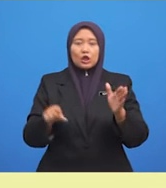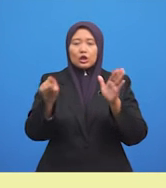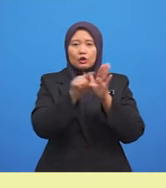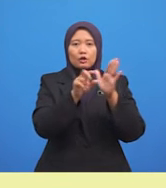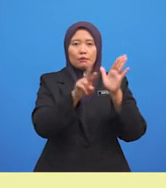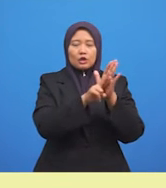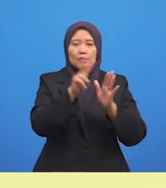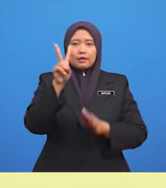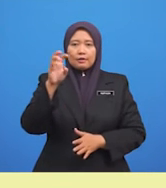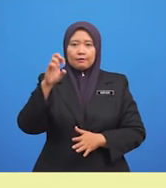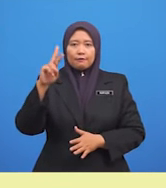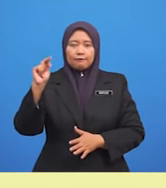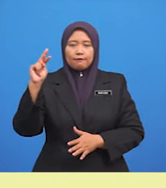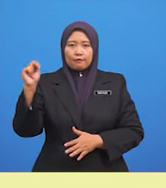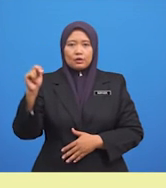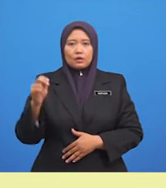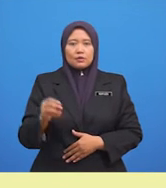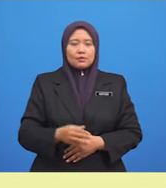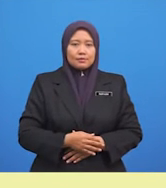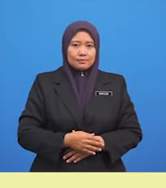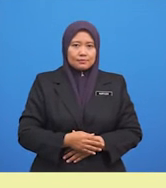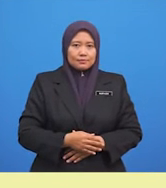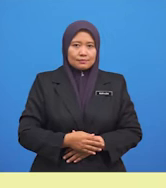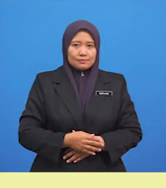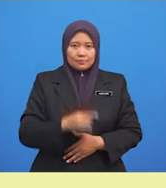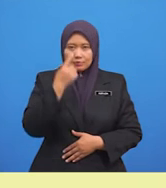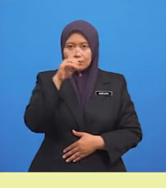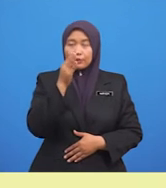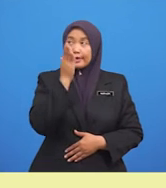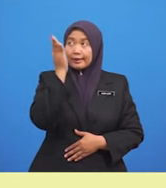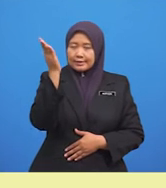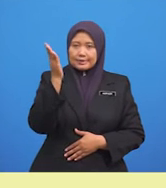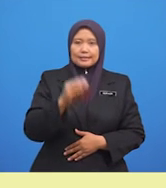gambar rajah Van berdasarkan set yang cikgu beri ini.